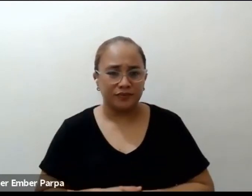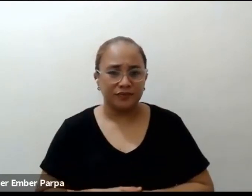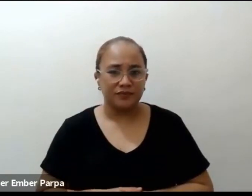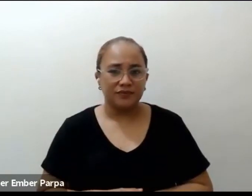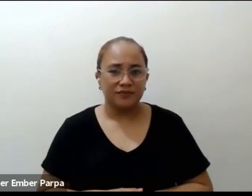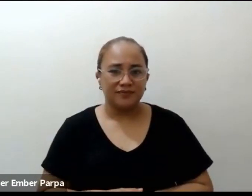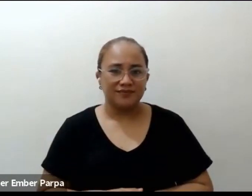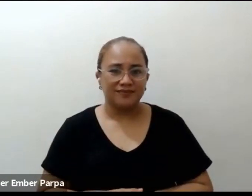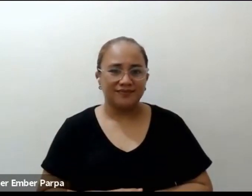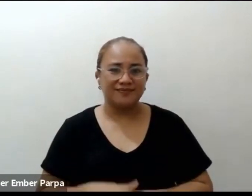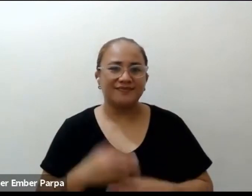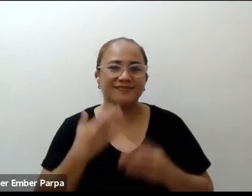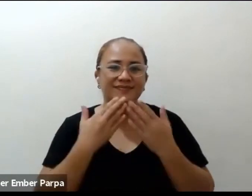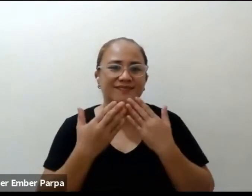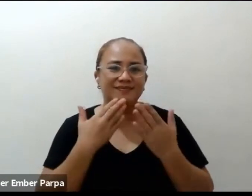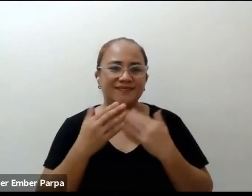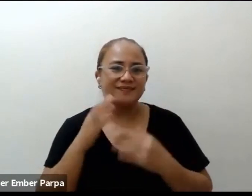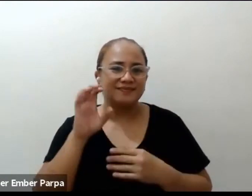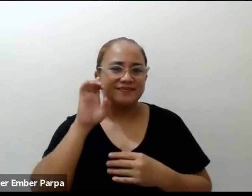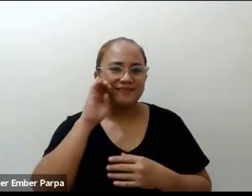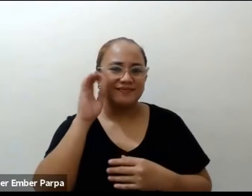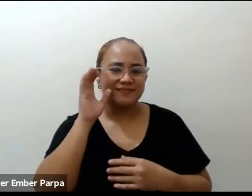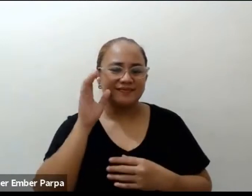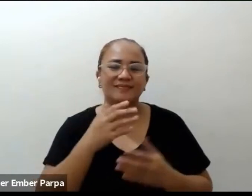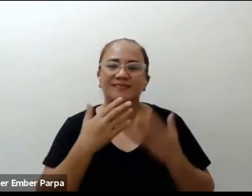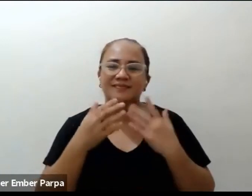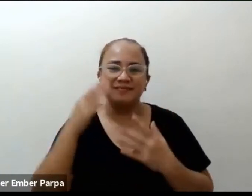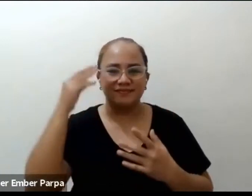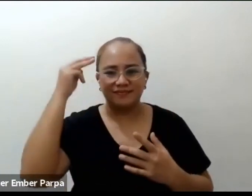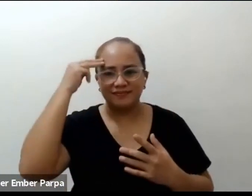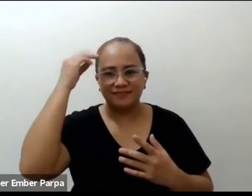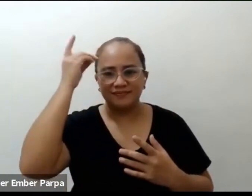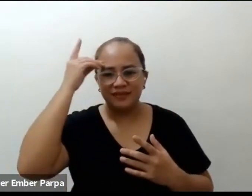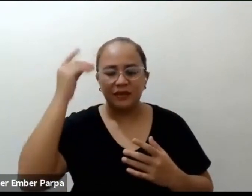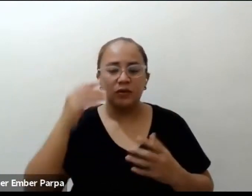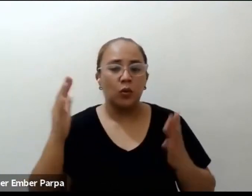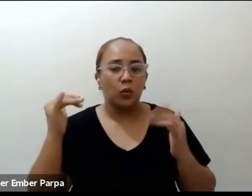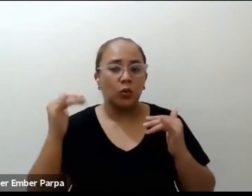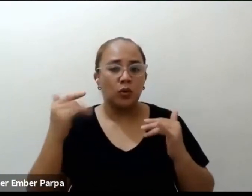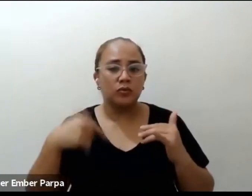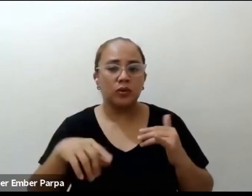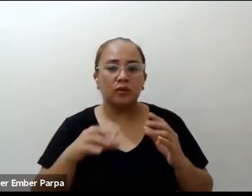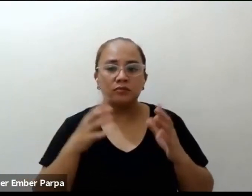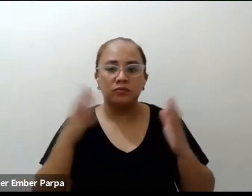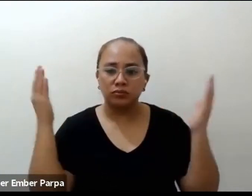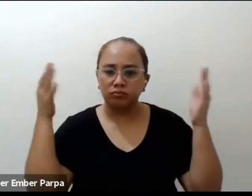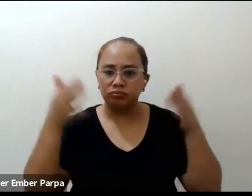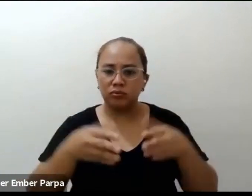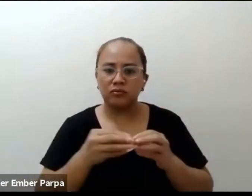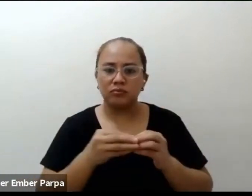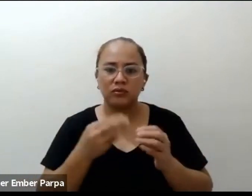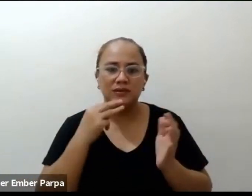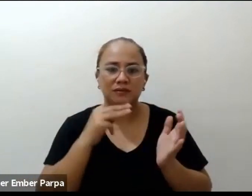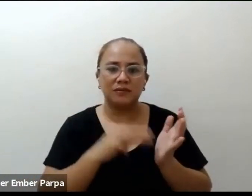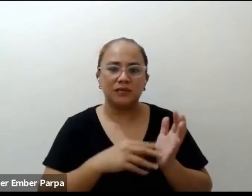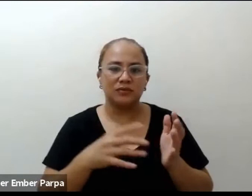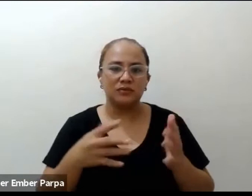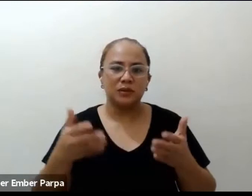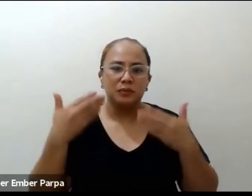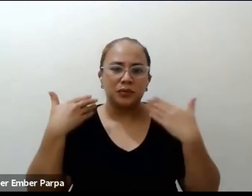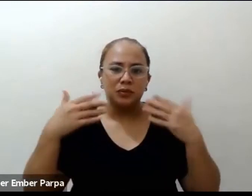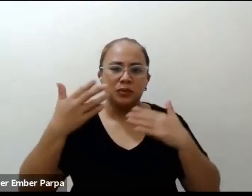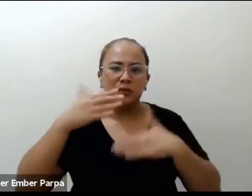Okay, salamat no, Dr. Cabral at Dr. Dairit. No? But I really hope also we do pay more attention sa message ng ventilation.